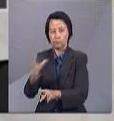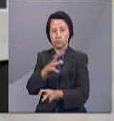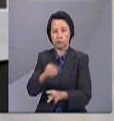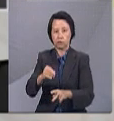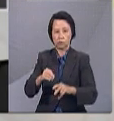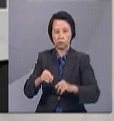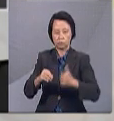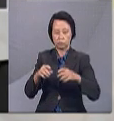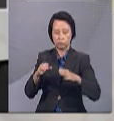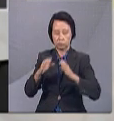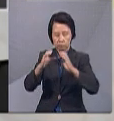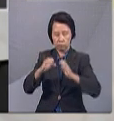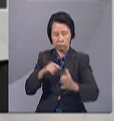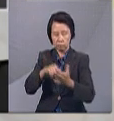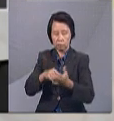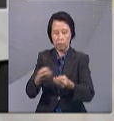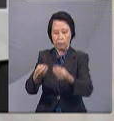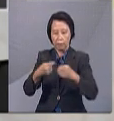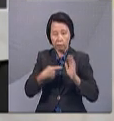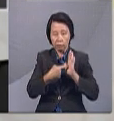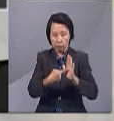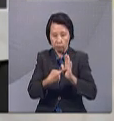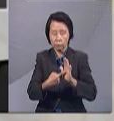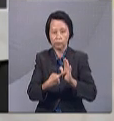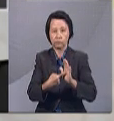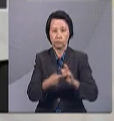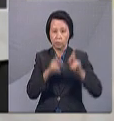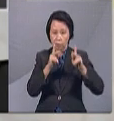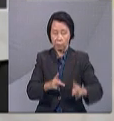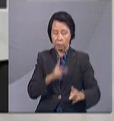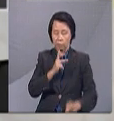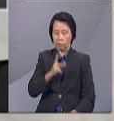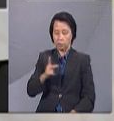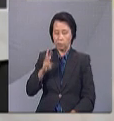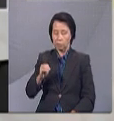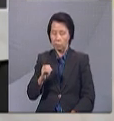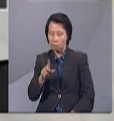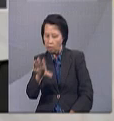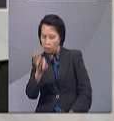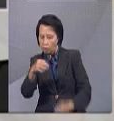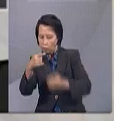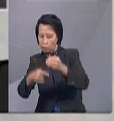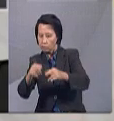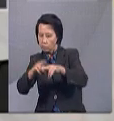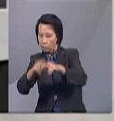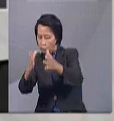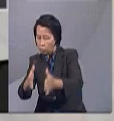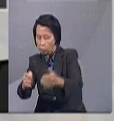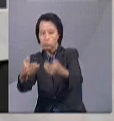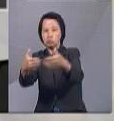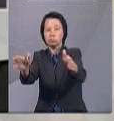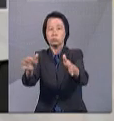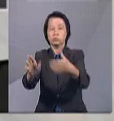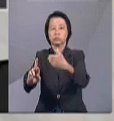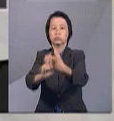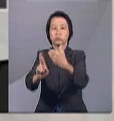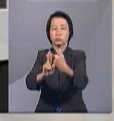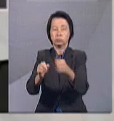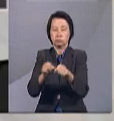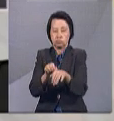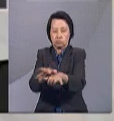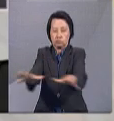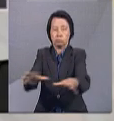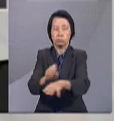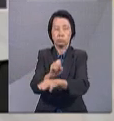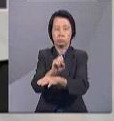langkah-langkah ini memberi petunjuk kepada PH kesehatan mengenai penduduk yang terdedah kepada risiko jangkitan